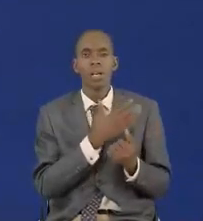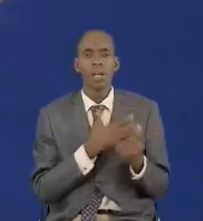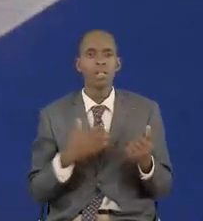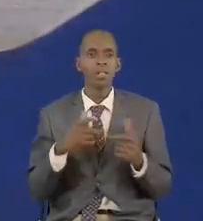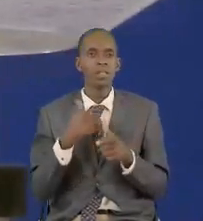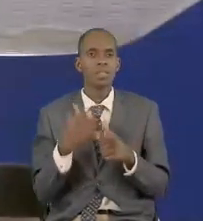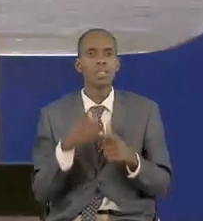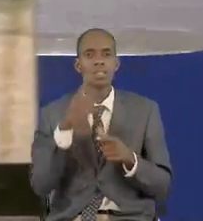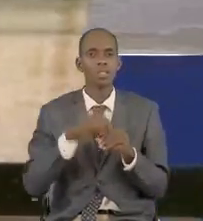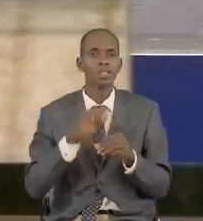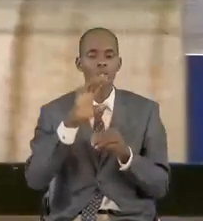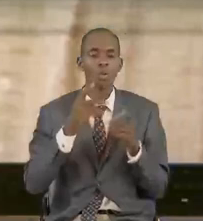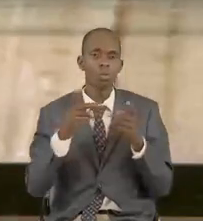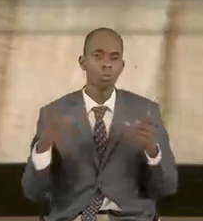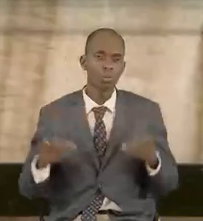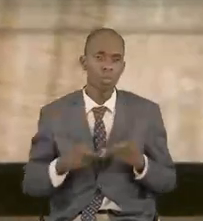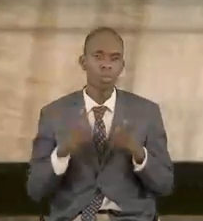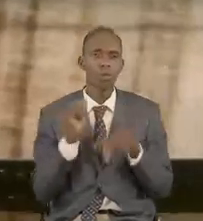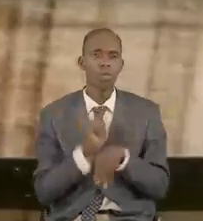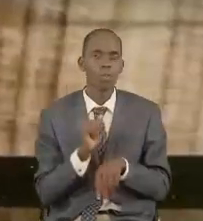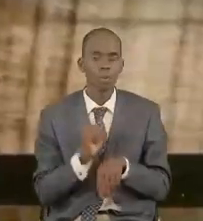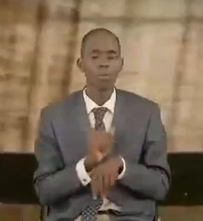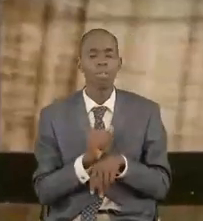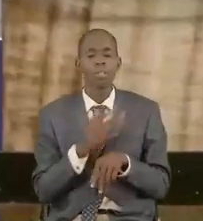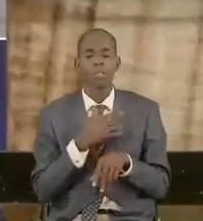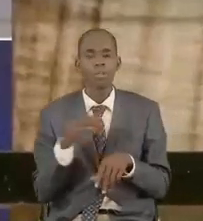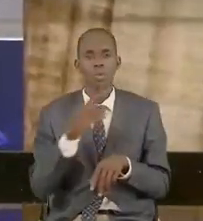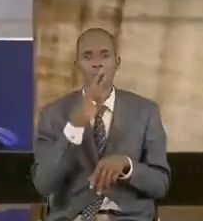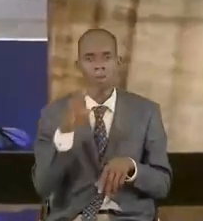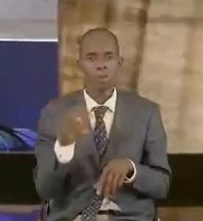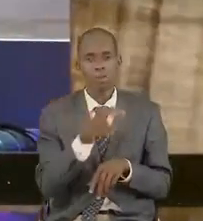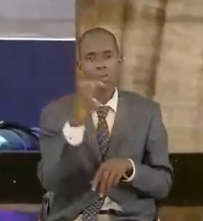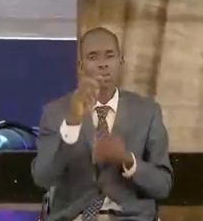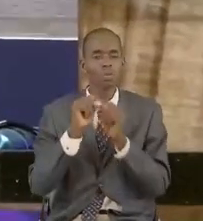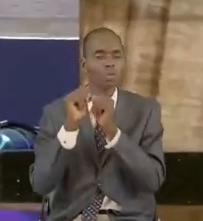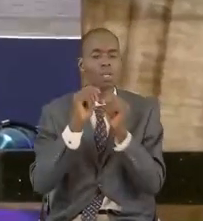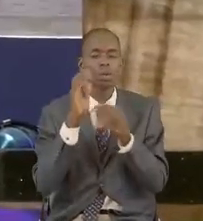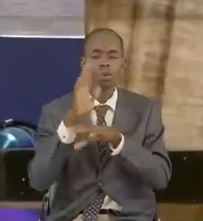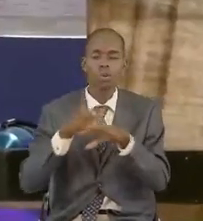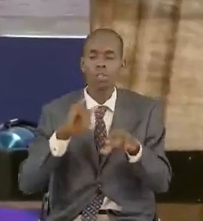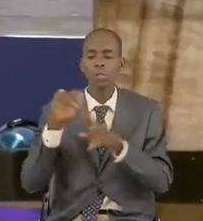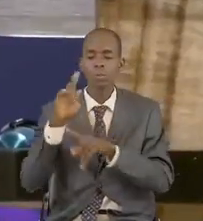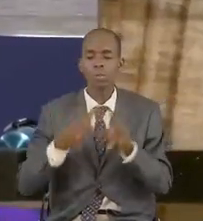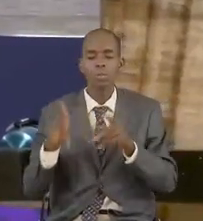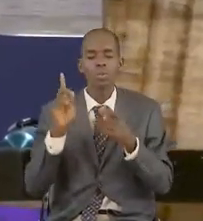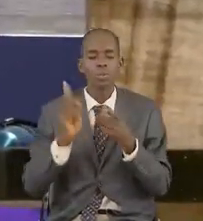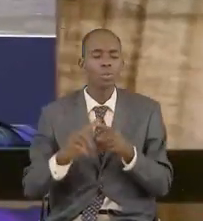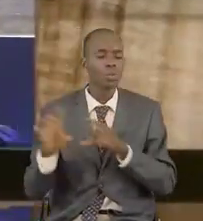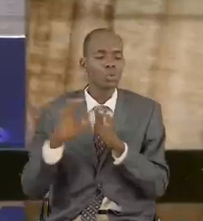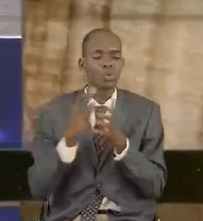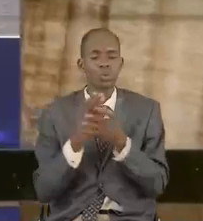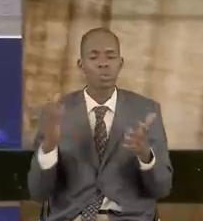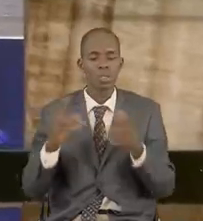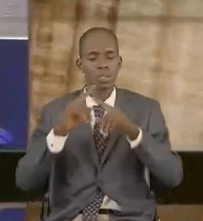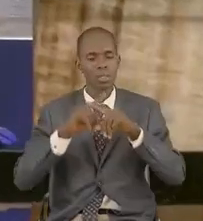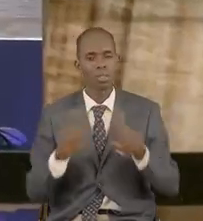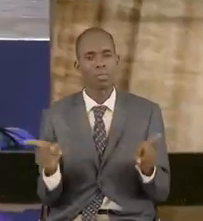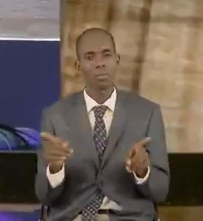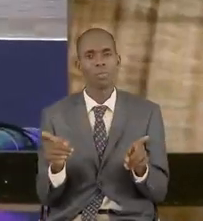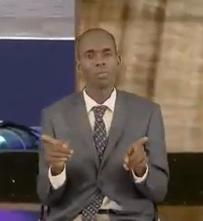là tu travailles alors alors vous êtes ensemble vous appelez les gens alors vous vous rassemblez à faire des choses